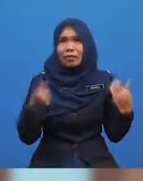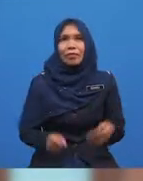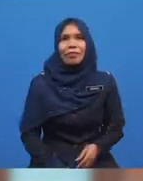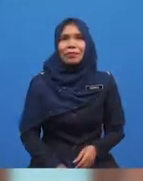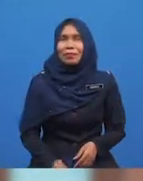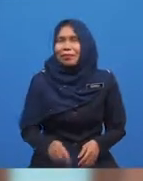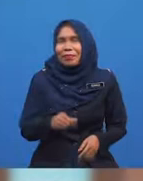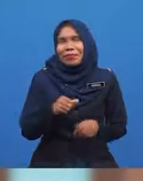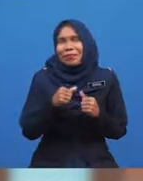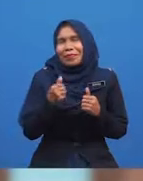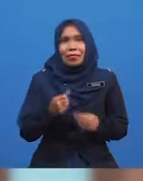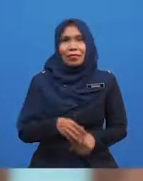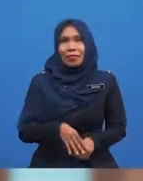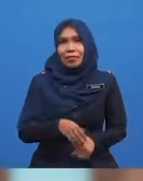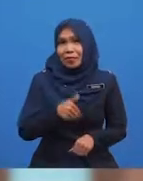Sedapnya kek ini.